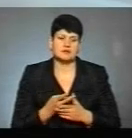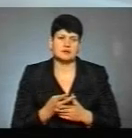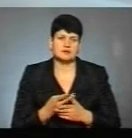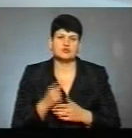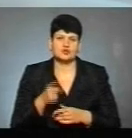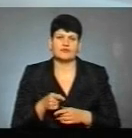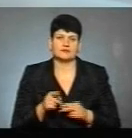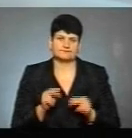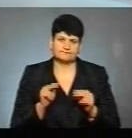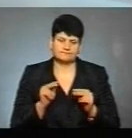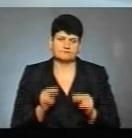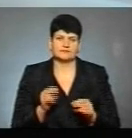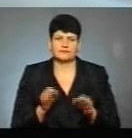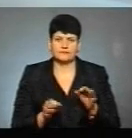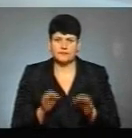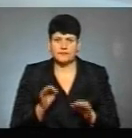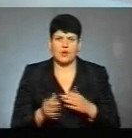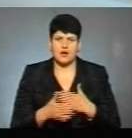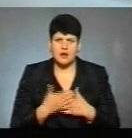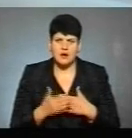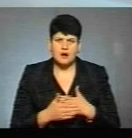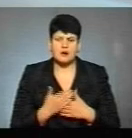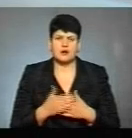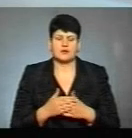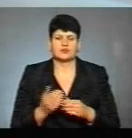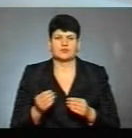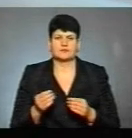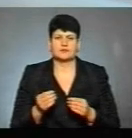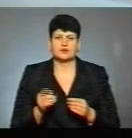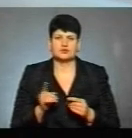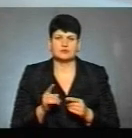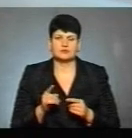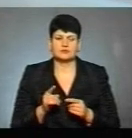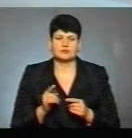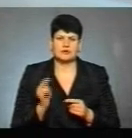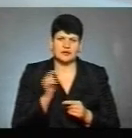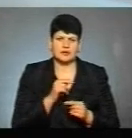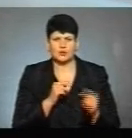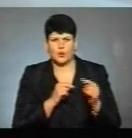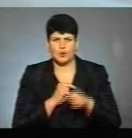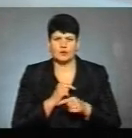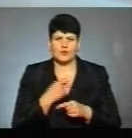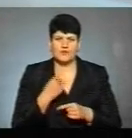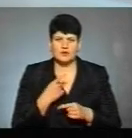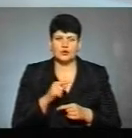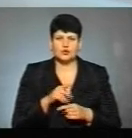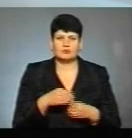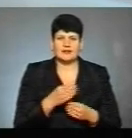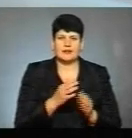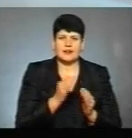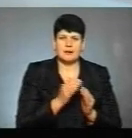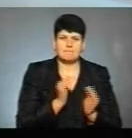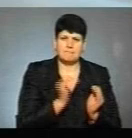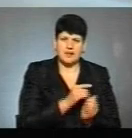вони справедливо судять, карають, та ще разом тим, щоб одних на других настроїти, то тому дали менше,